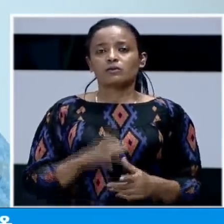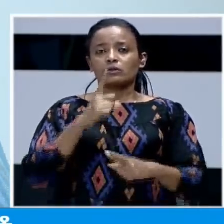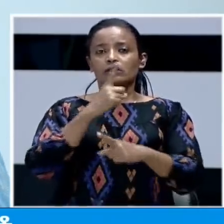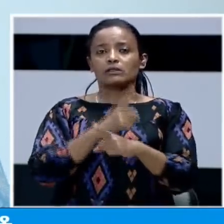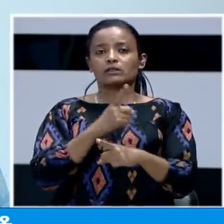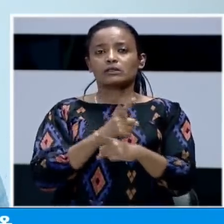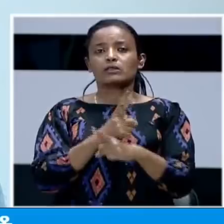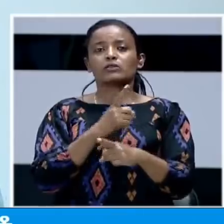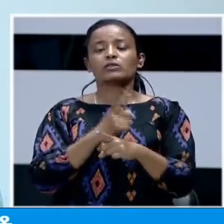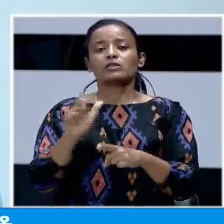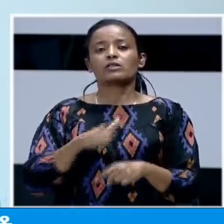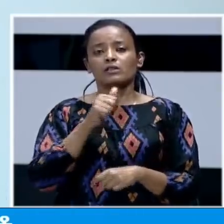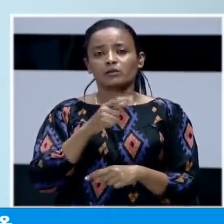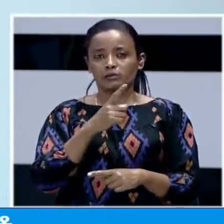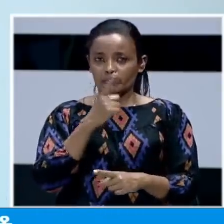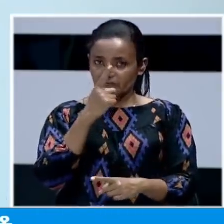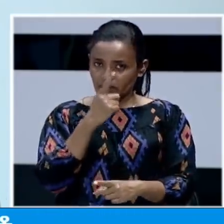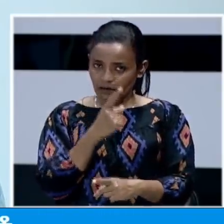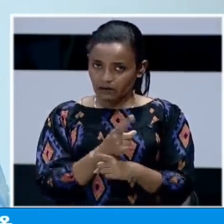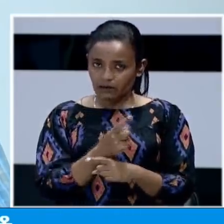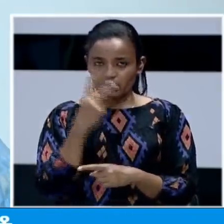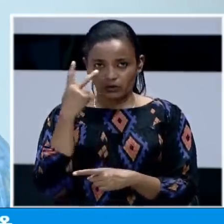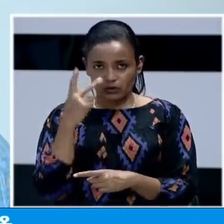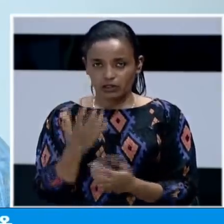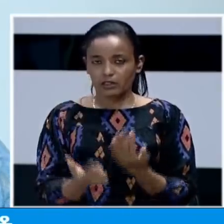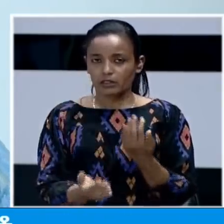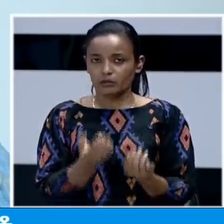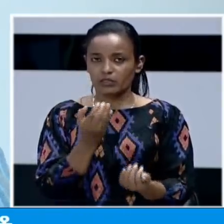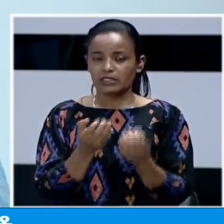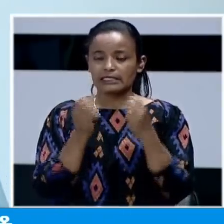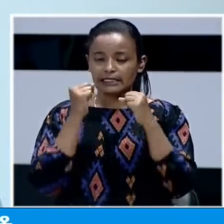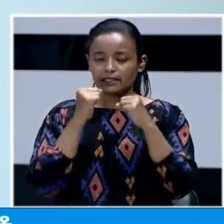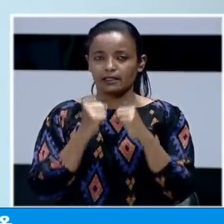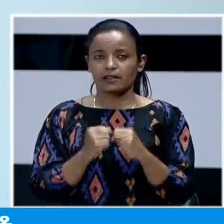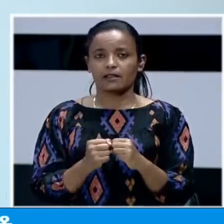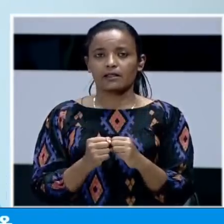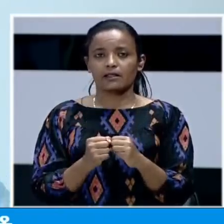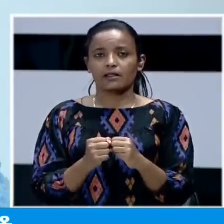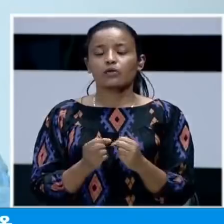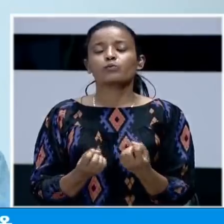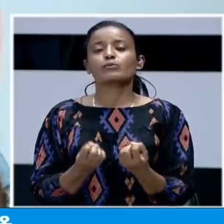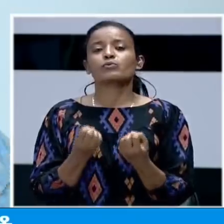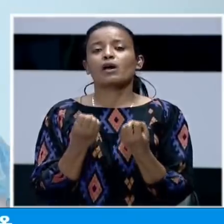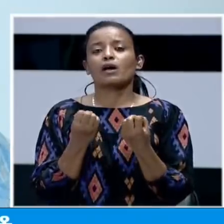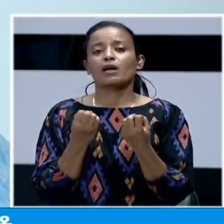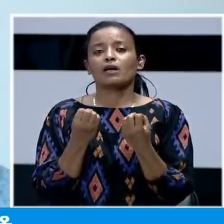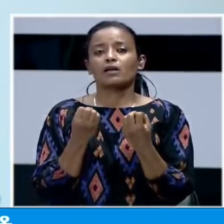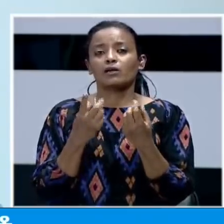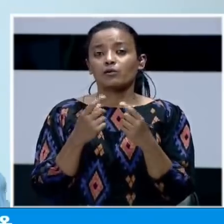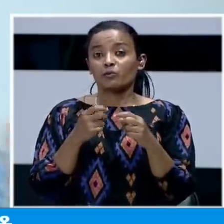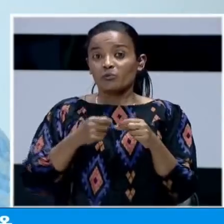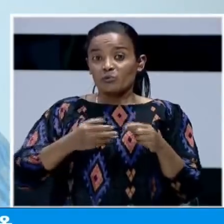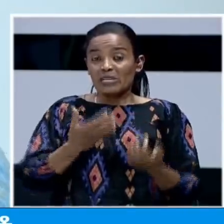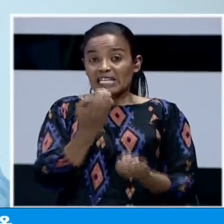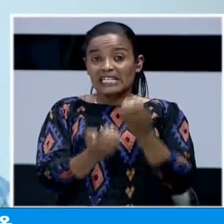تككليو تككلي هونن بدن بي كرأك مزن زخل بزحات بارامترس نيو